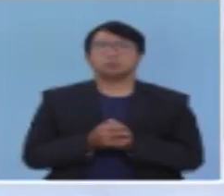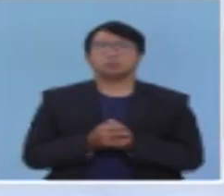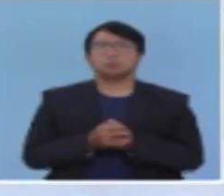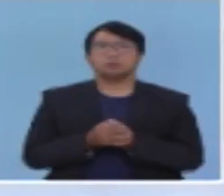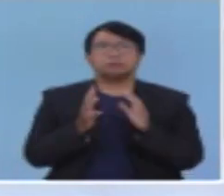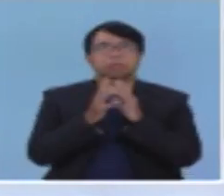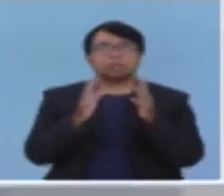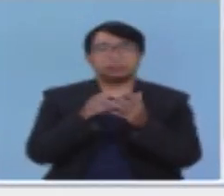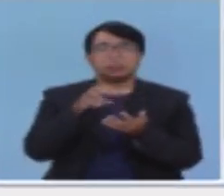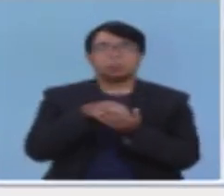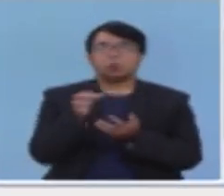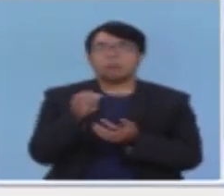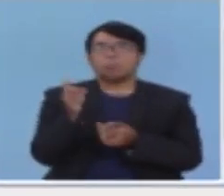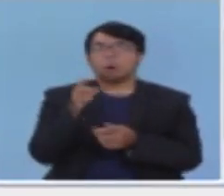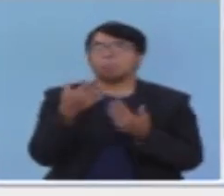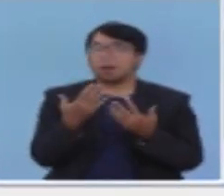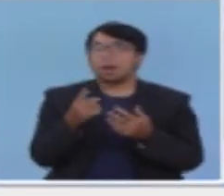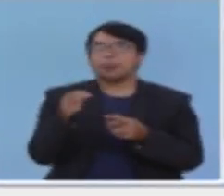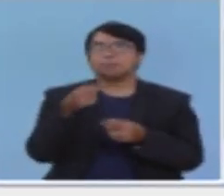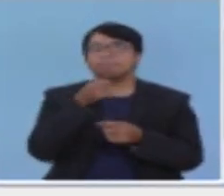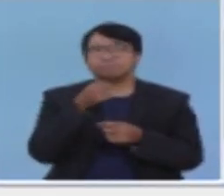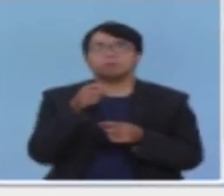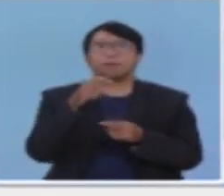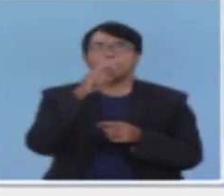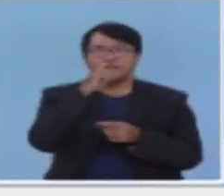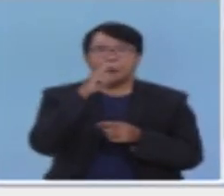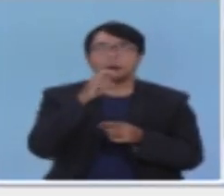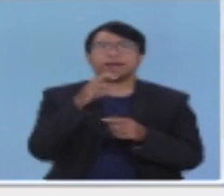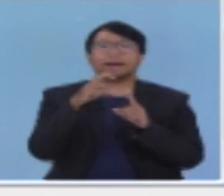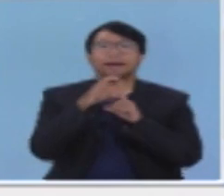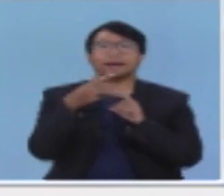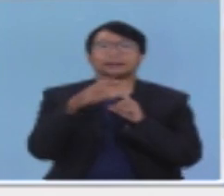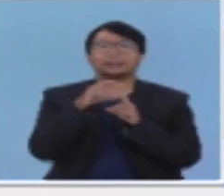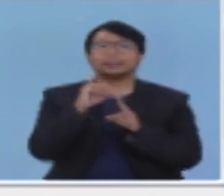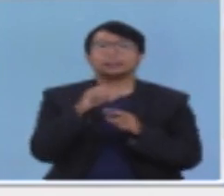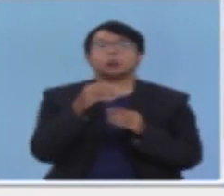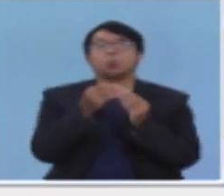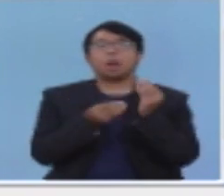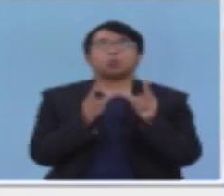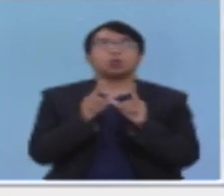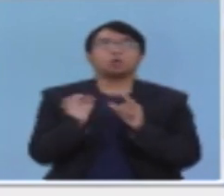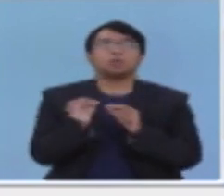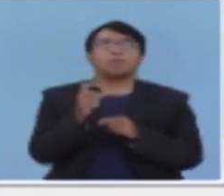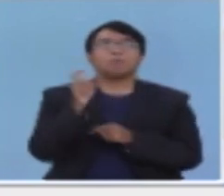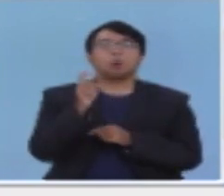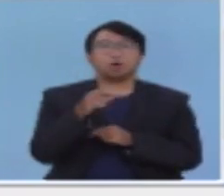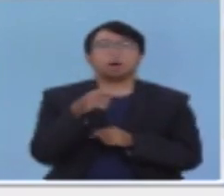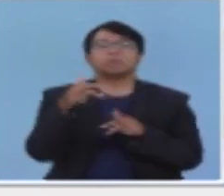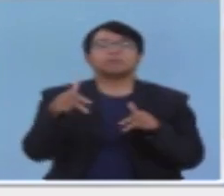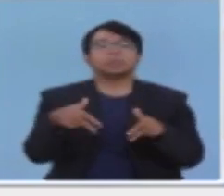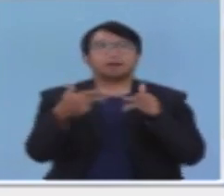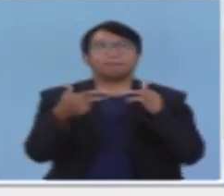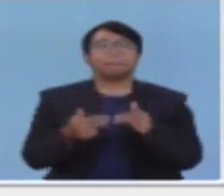Dan bagaimana pelaksanaan PSBB di Kota Bogor? Sudah bergabung bersama kami Bapak Dedi A. Rahim yang merupakan Wakil Wali Kota Bogor